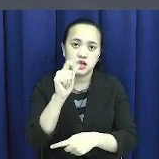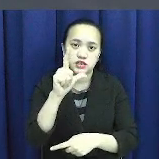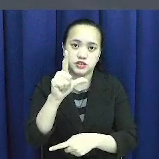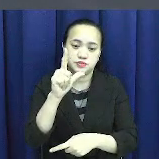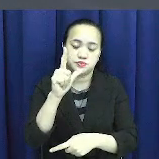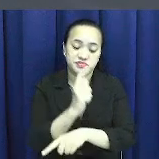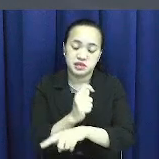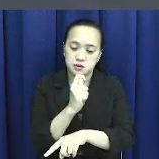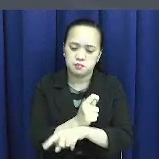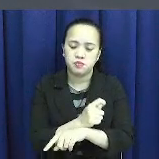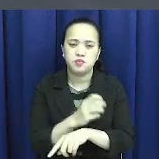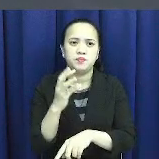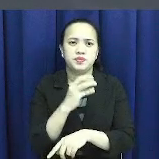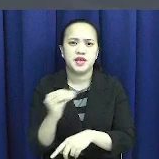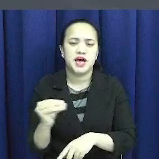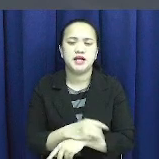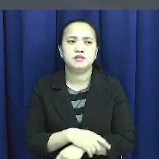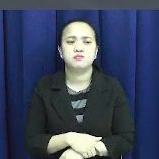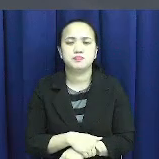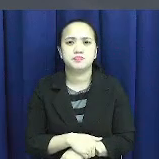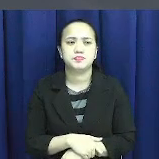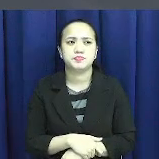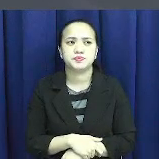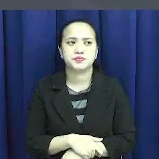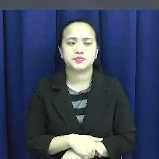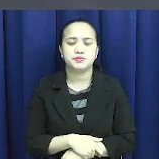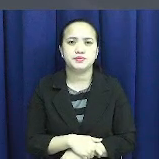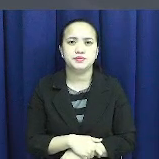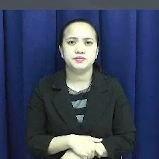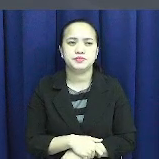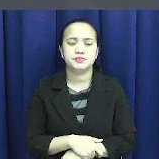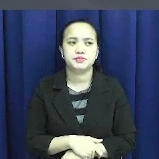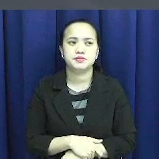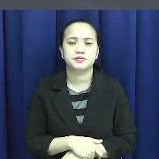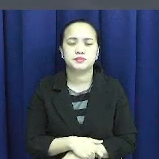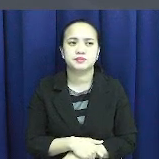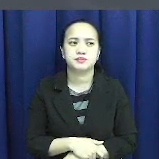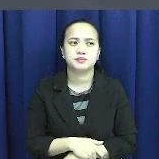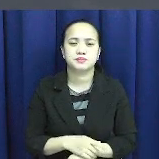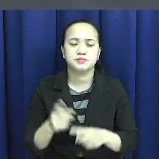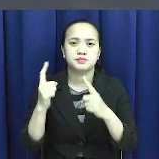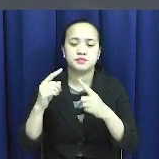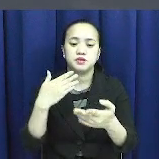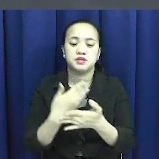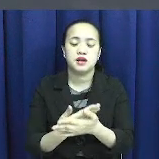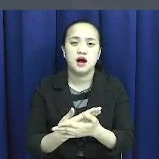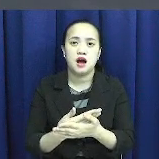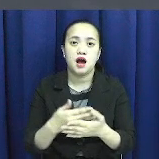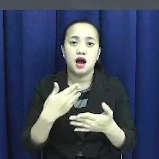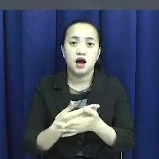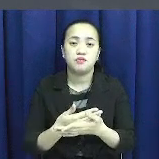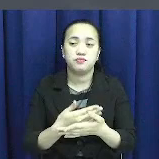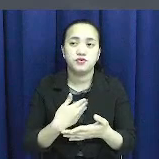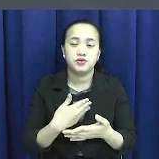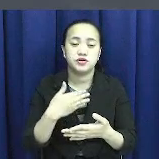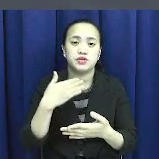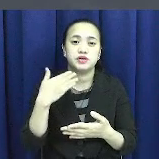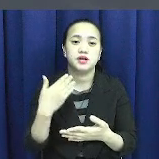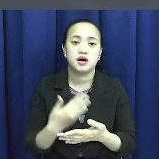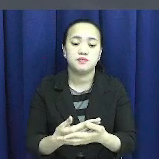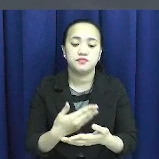yung kanilang mga yung offering ng mga tao, ilalagay doon sa offering plate, and then pagkatapos po makuha lahat ng mga offering